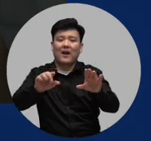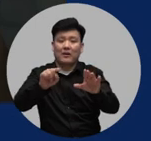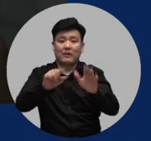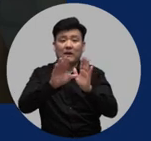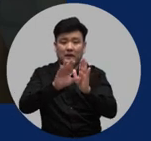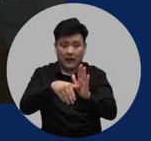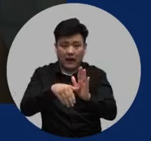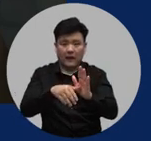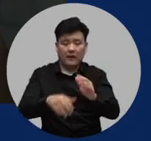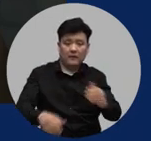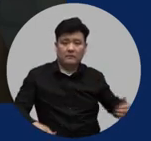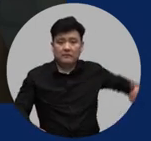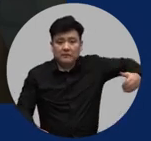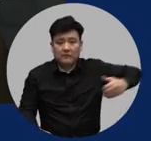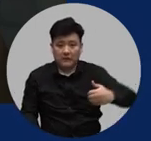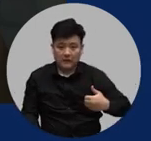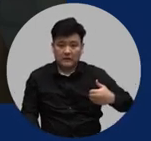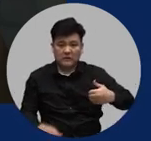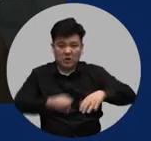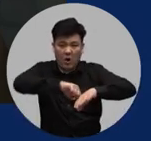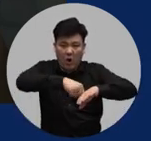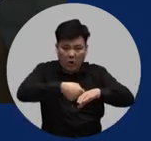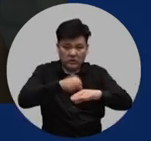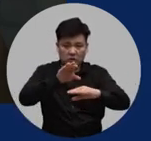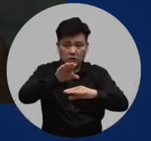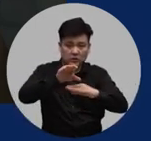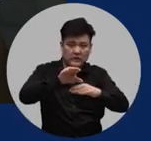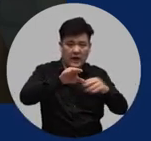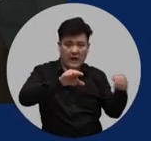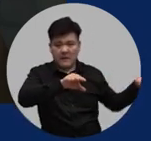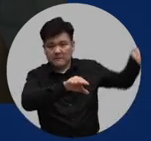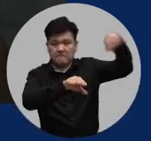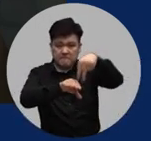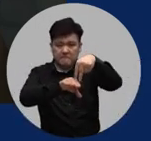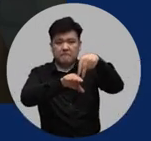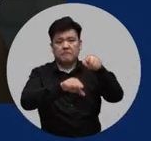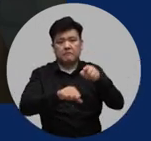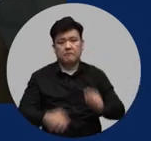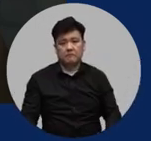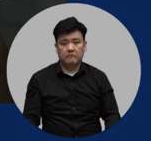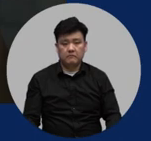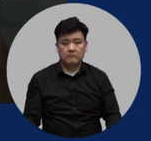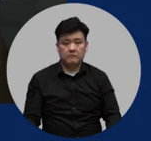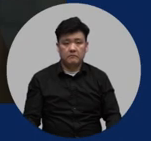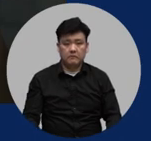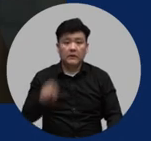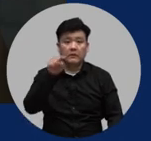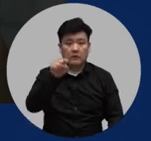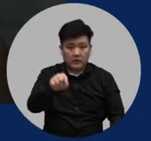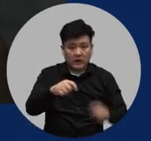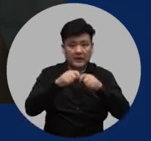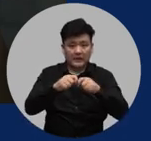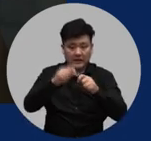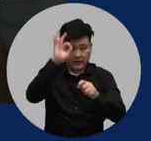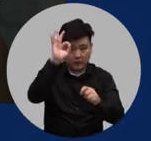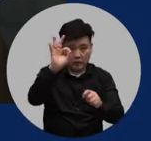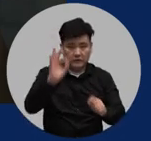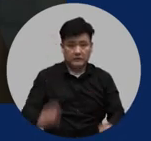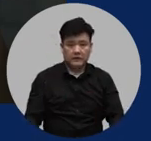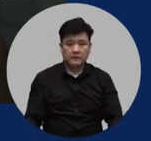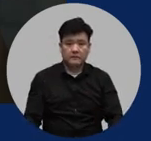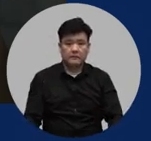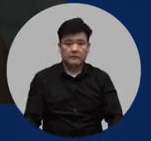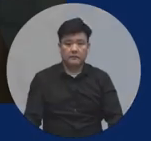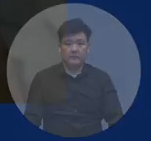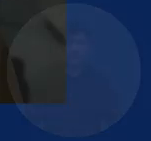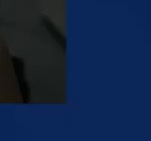경우, 팔짱을 끼고 억지로 차에 태우는 경우 등이 있습니다. 다음을 클릭하여 자세히 살펴보세요.